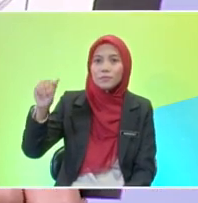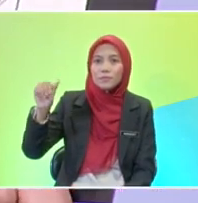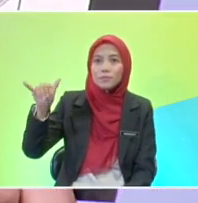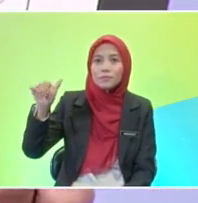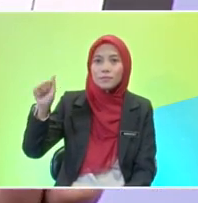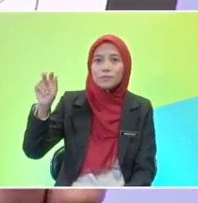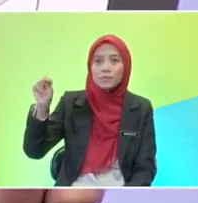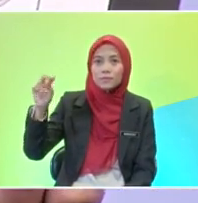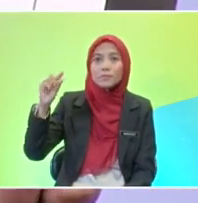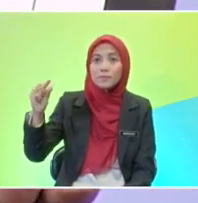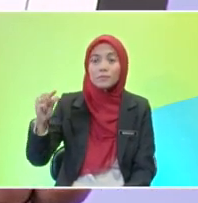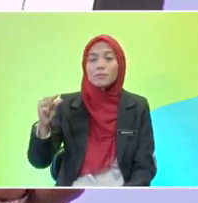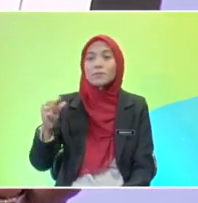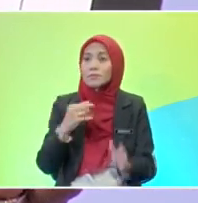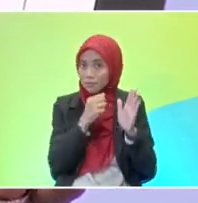lingkaran